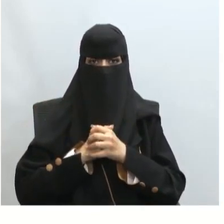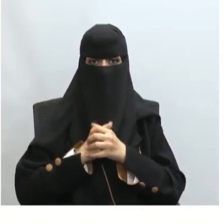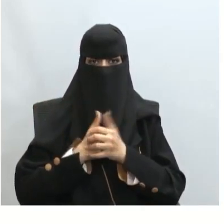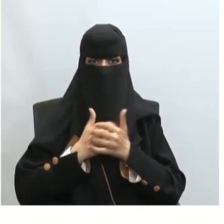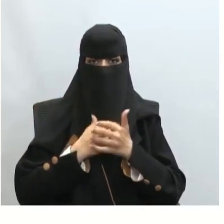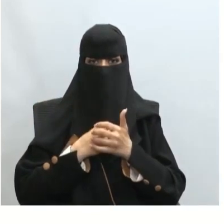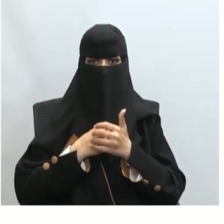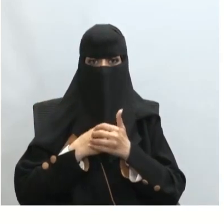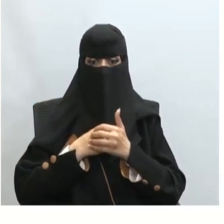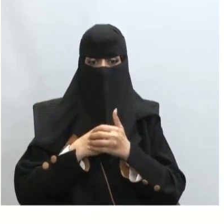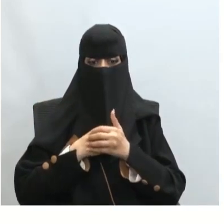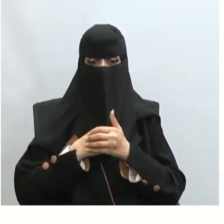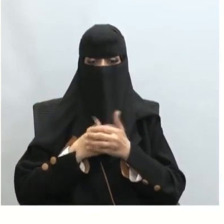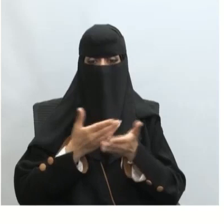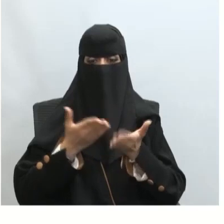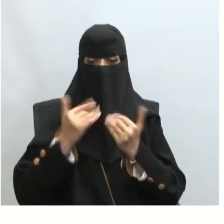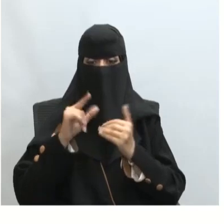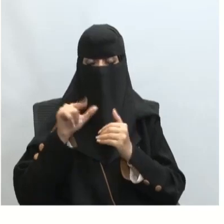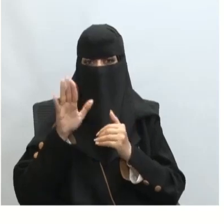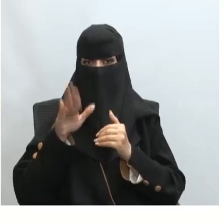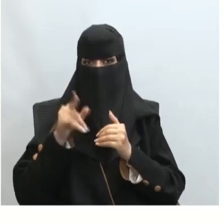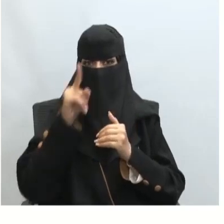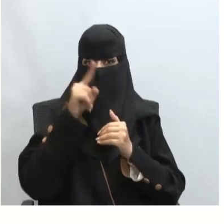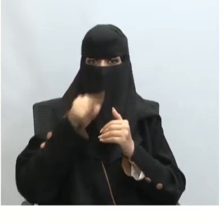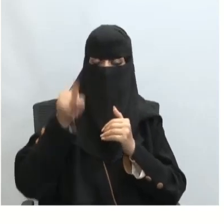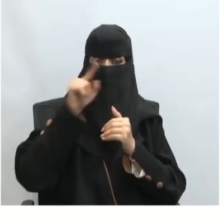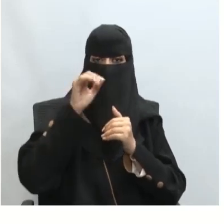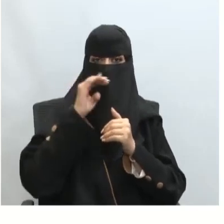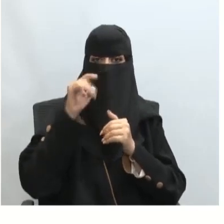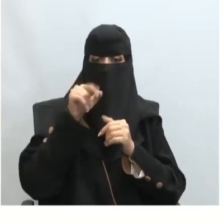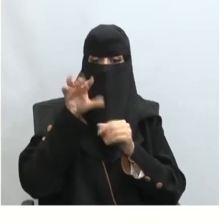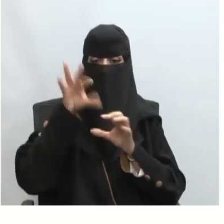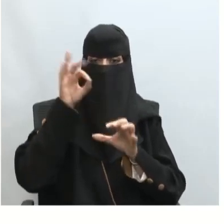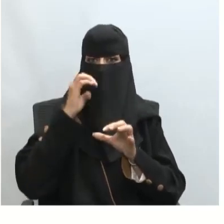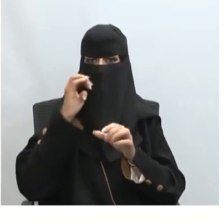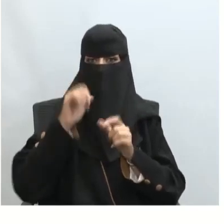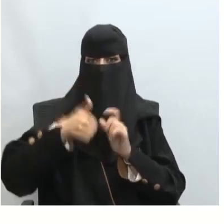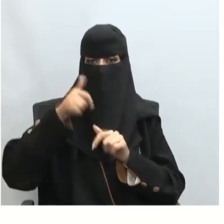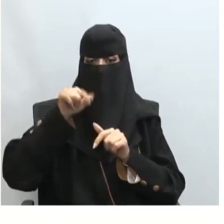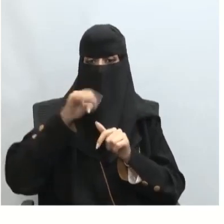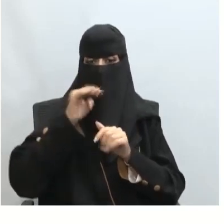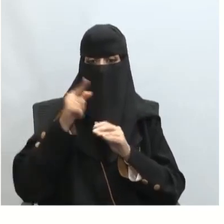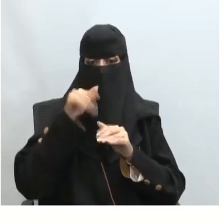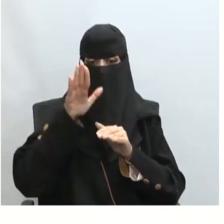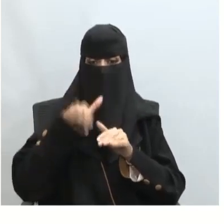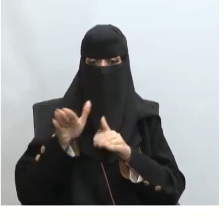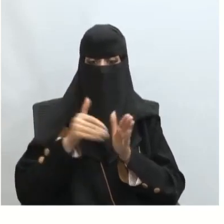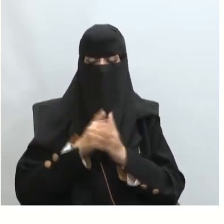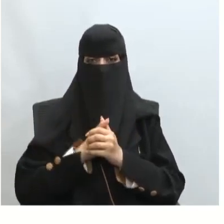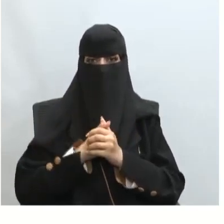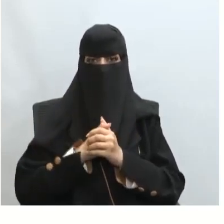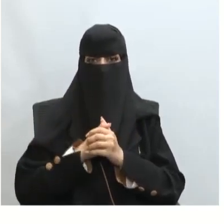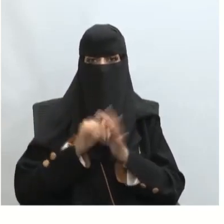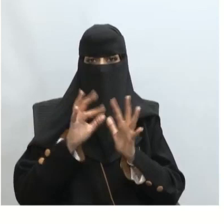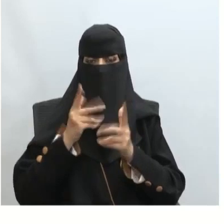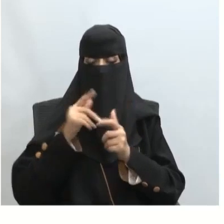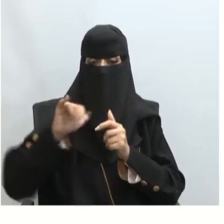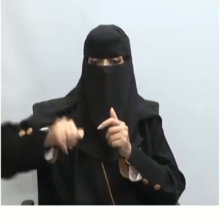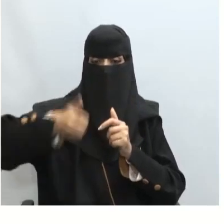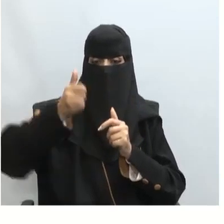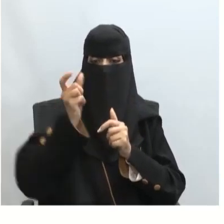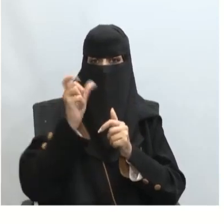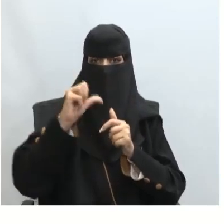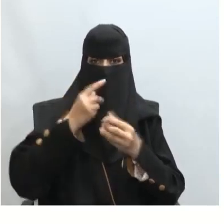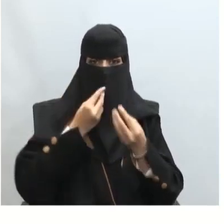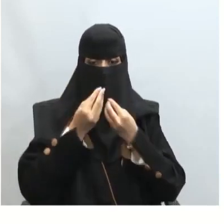التكثف الان ضع دائره حول رمز افضل الاجابه لحل الاسئله التاليه ما